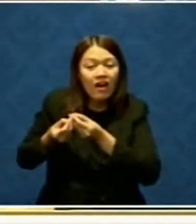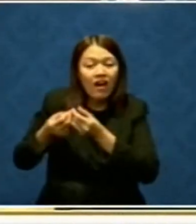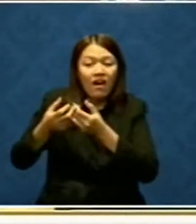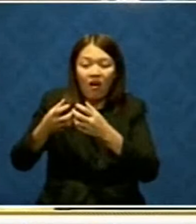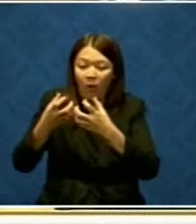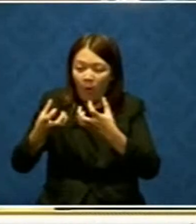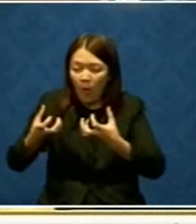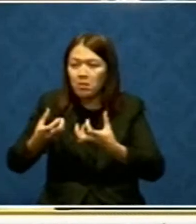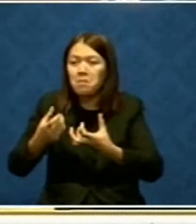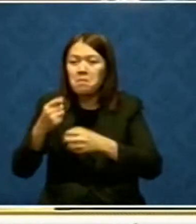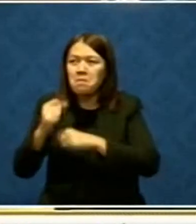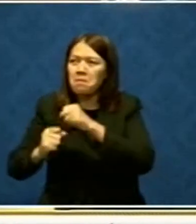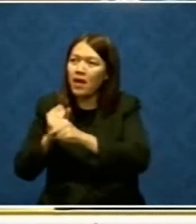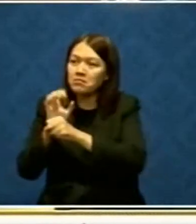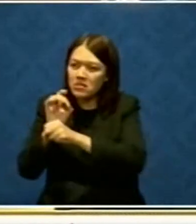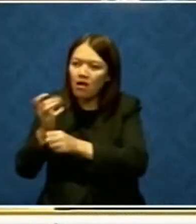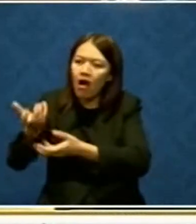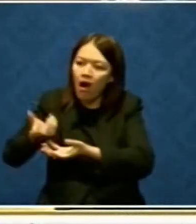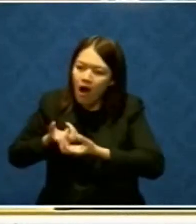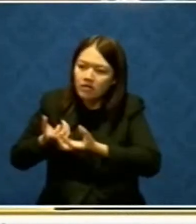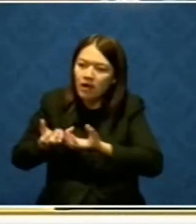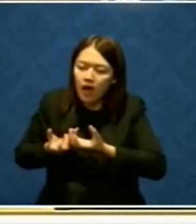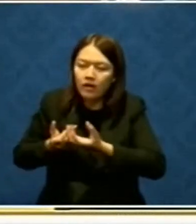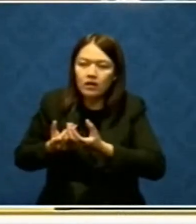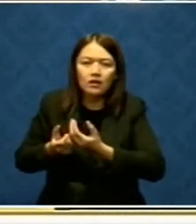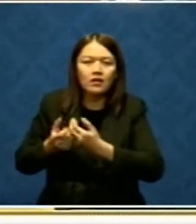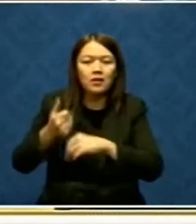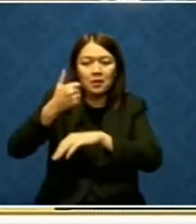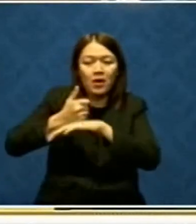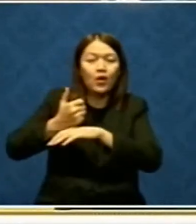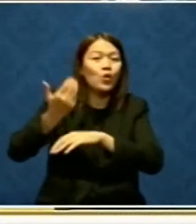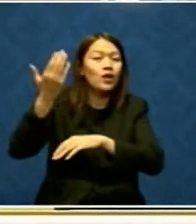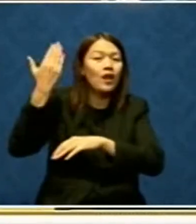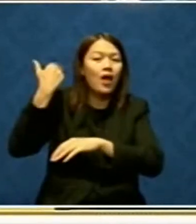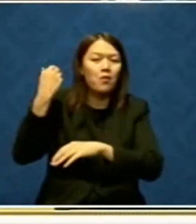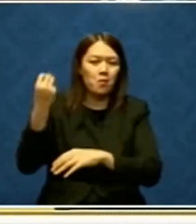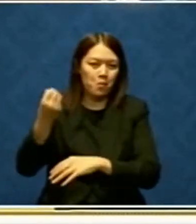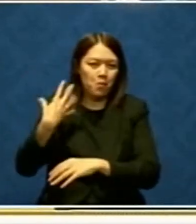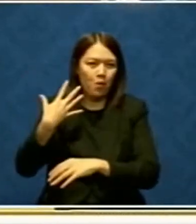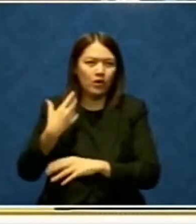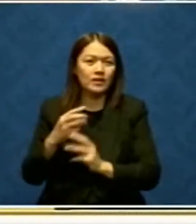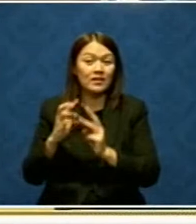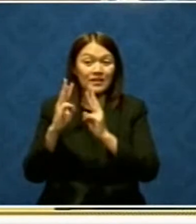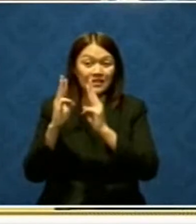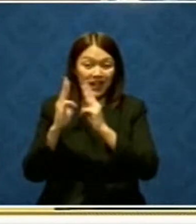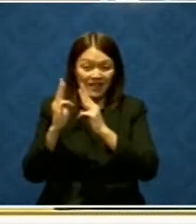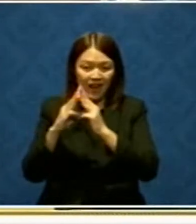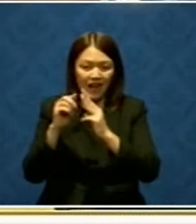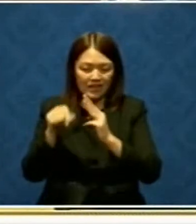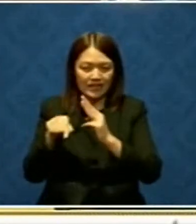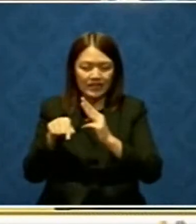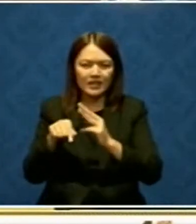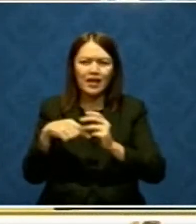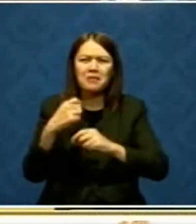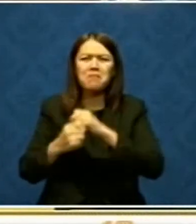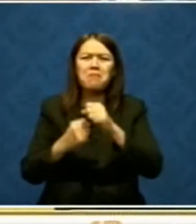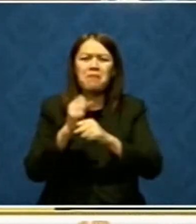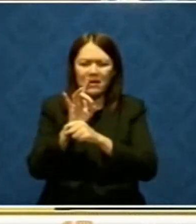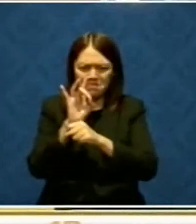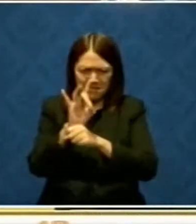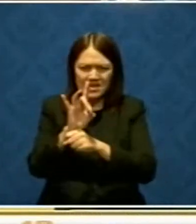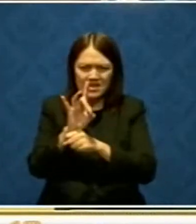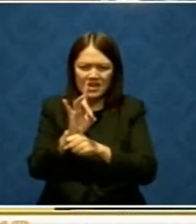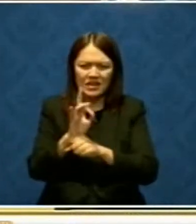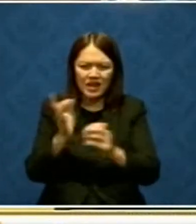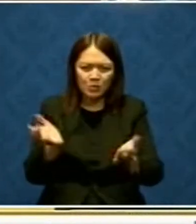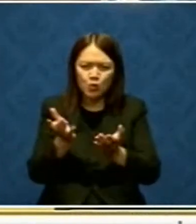ปีท่านไปย้อนฟังผบ.ทร.คนที่แล้วสิครับที่เขาบอกสัญญานี้ดีลนี้มันก็8ปีอยู่แล้วการสนับสนุนอะ